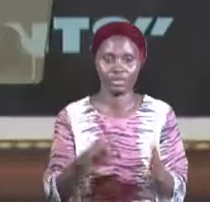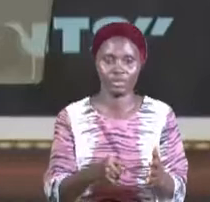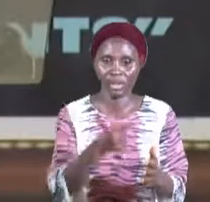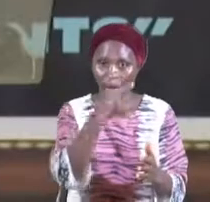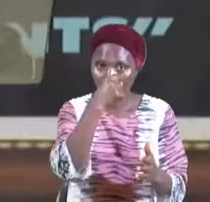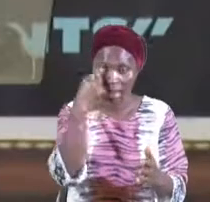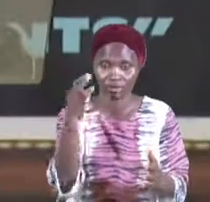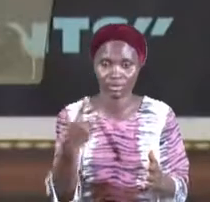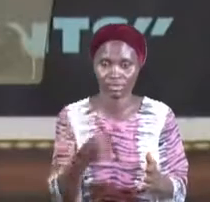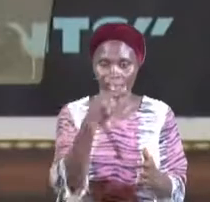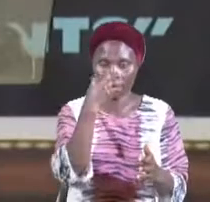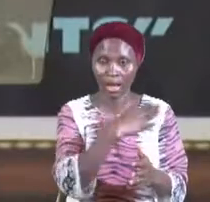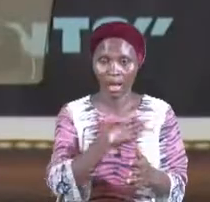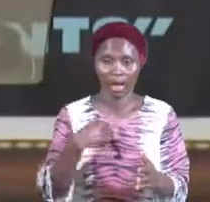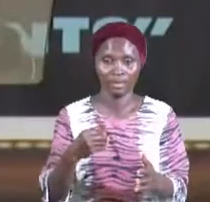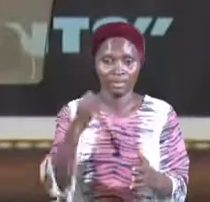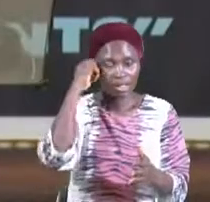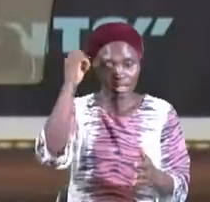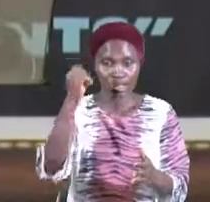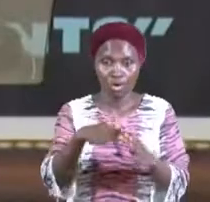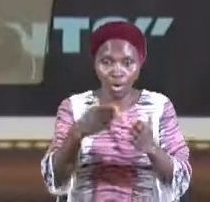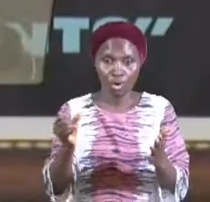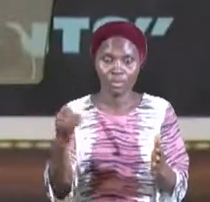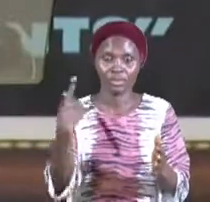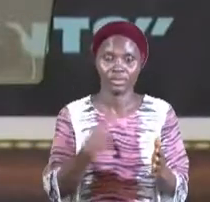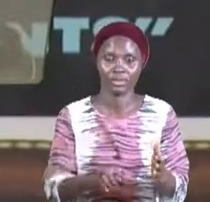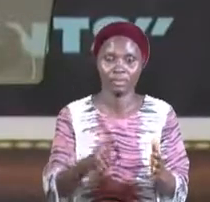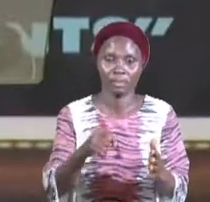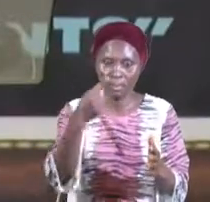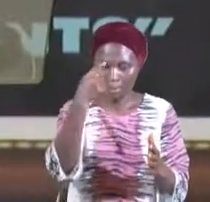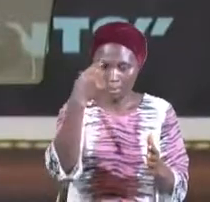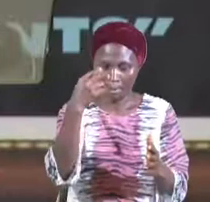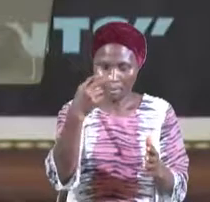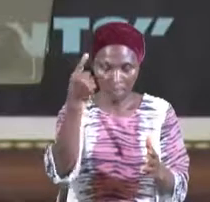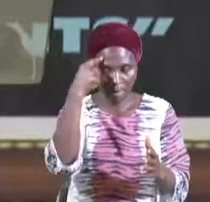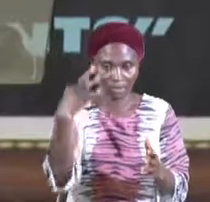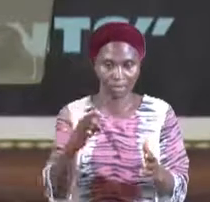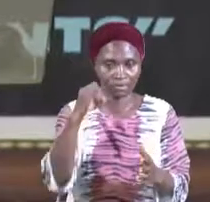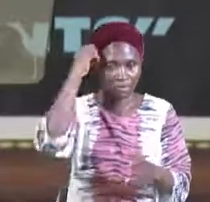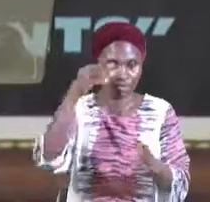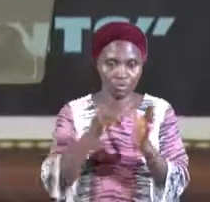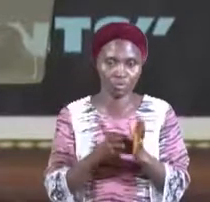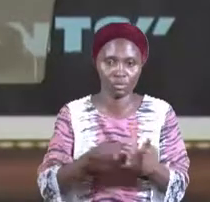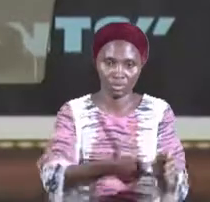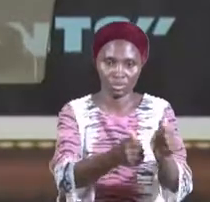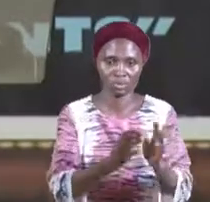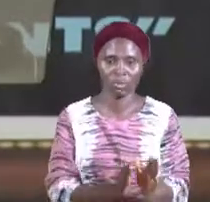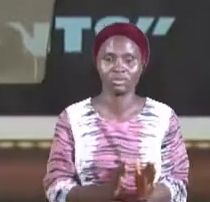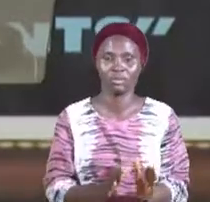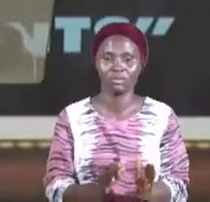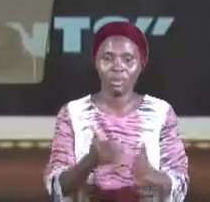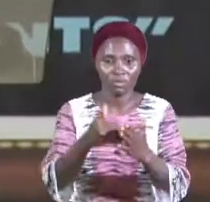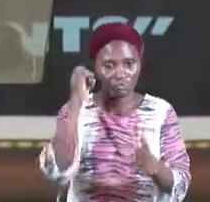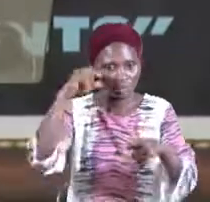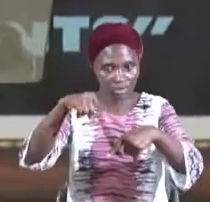des aveugles. Et il ouvre l'esprit de ses disciples. Et quand il était sur la terre, avant qu'il n'aille à la